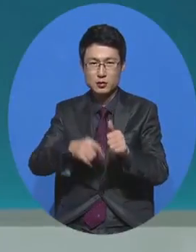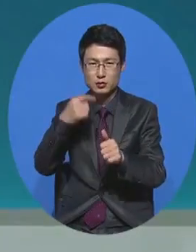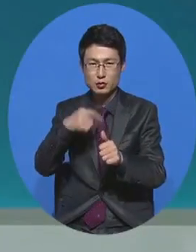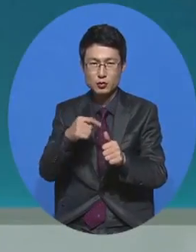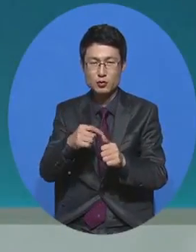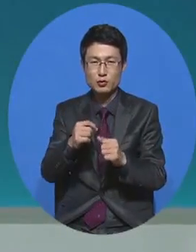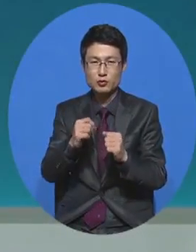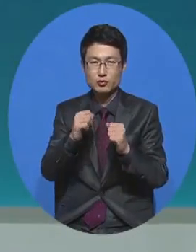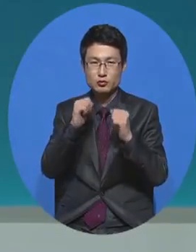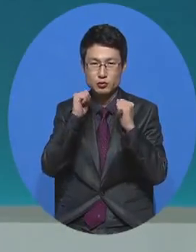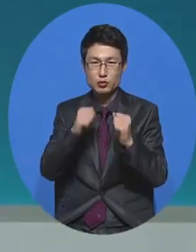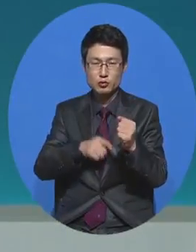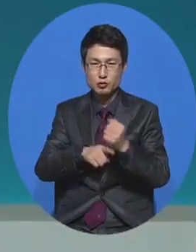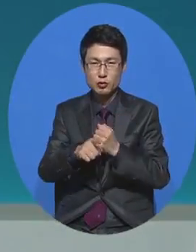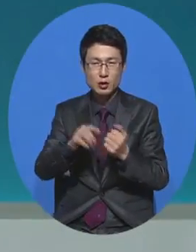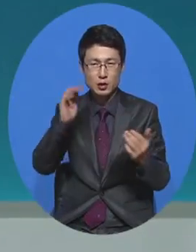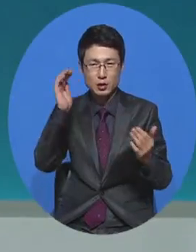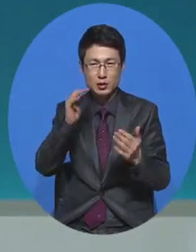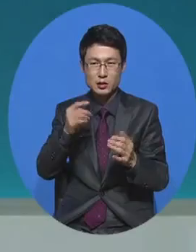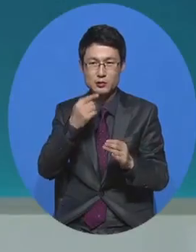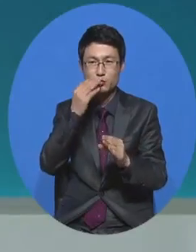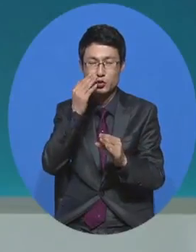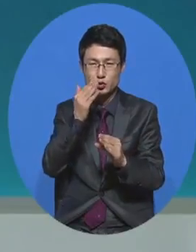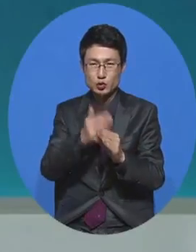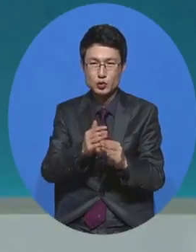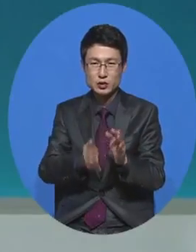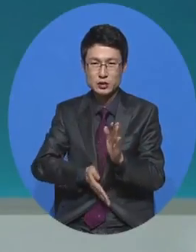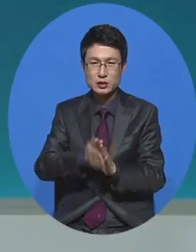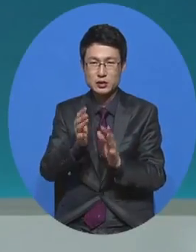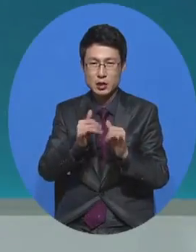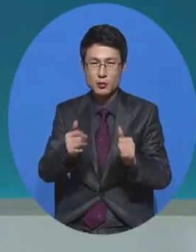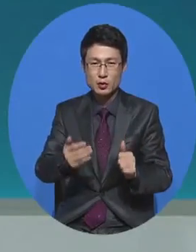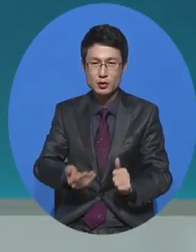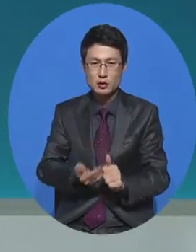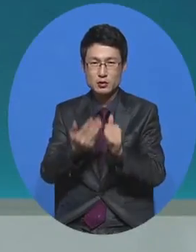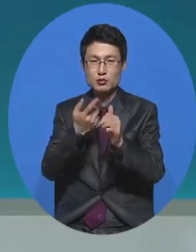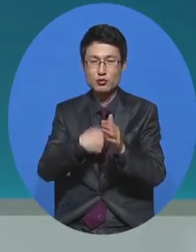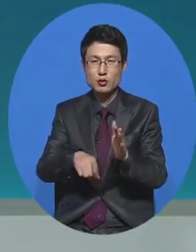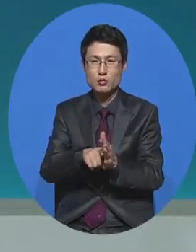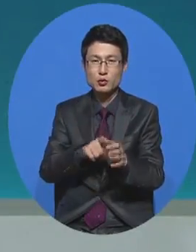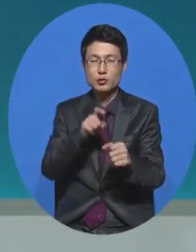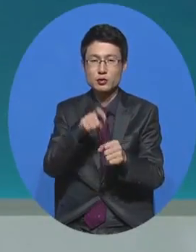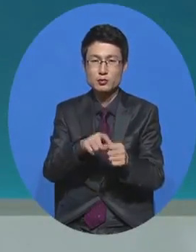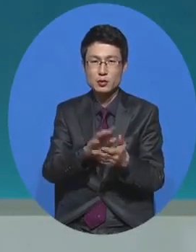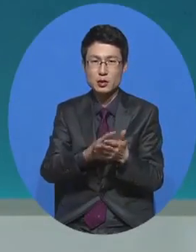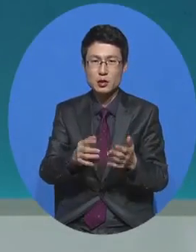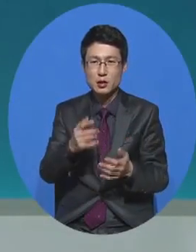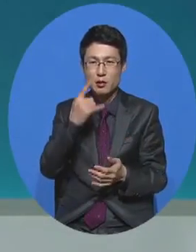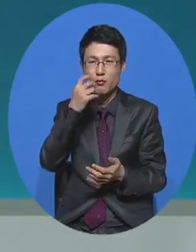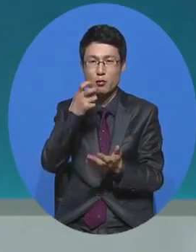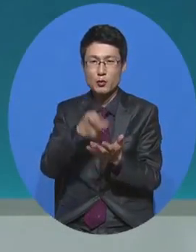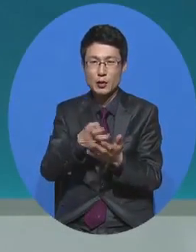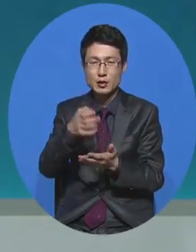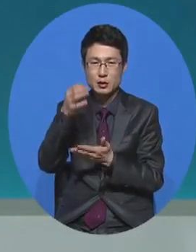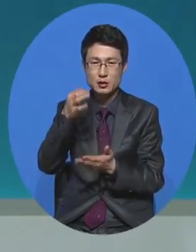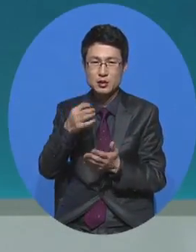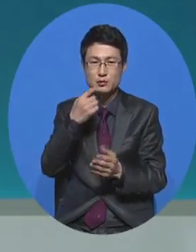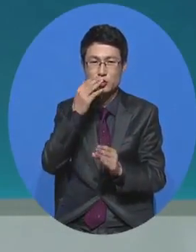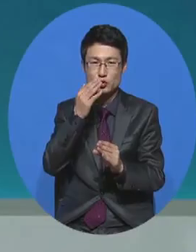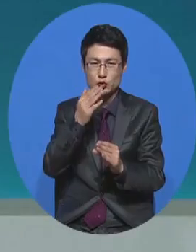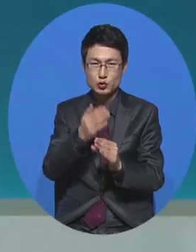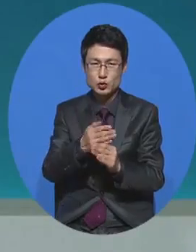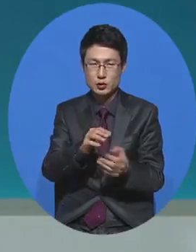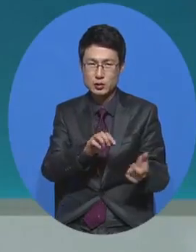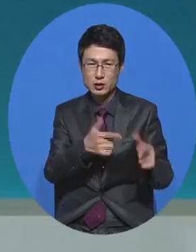이유는 학생들을 민주 10인 으로 길러내기 위한 것입니다 헌법이 같이 민주 귀